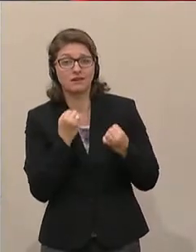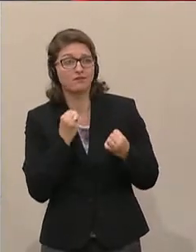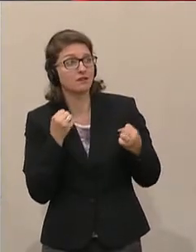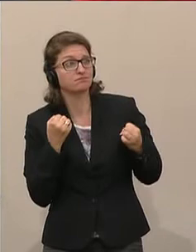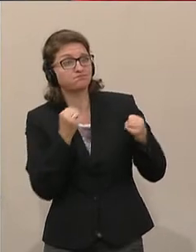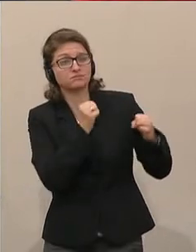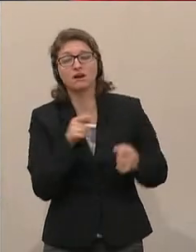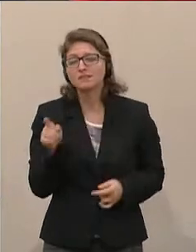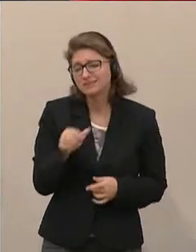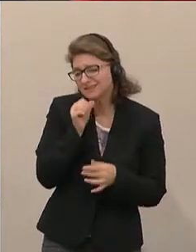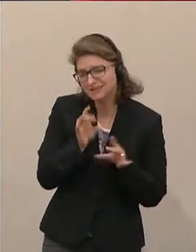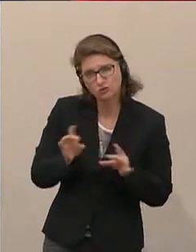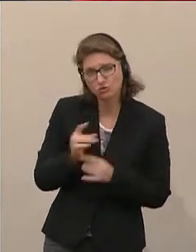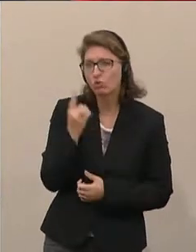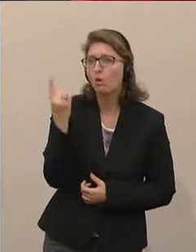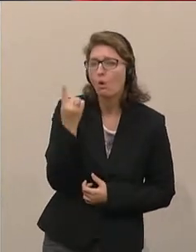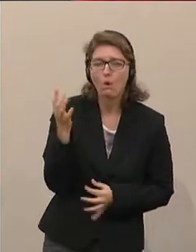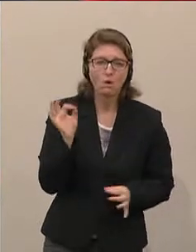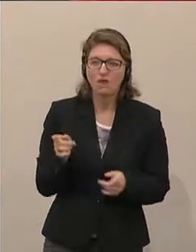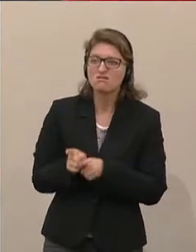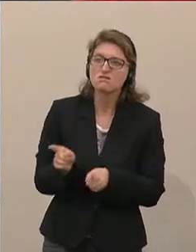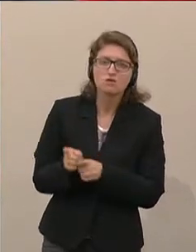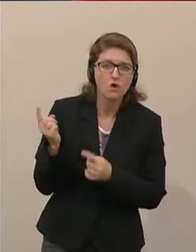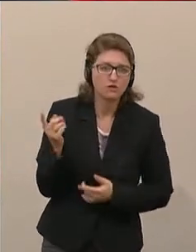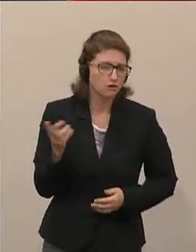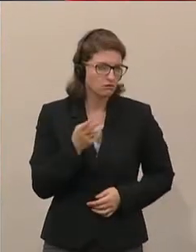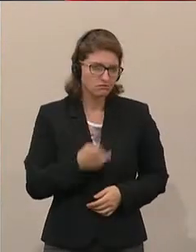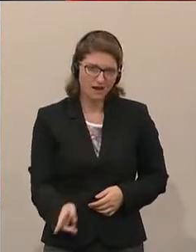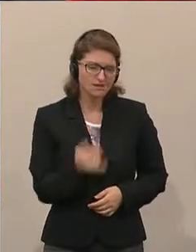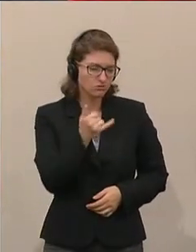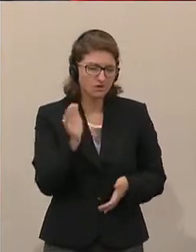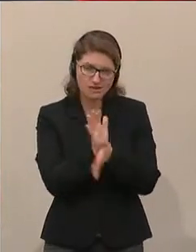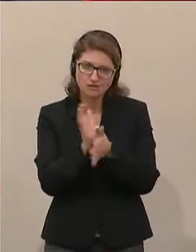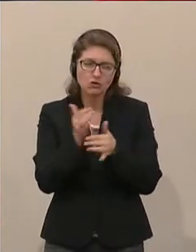oder Nötigung zu tun. Jeder einzelne Zeuge hat Ihnen das bestätigt.